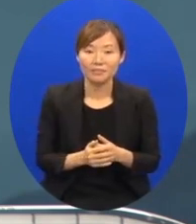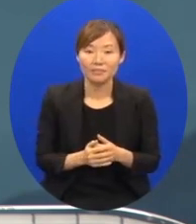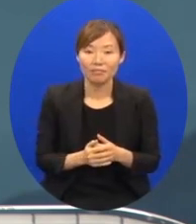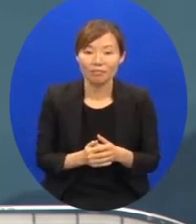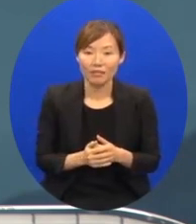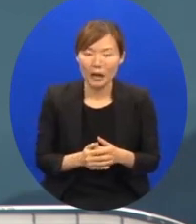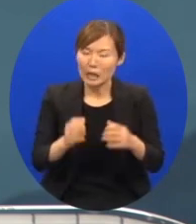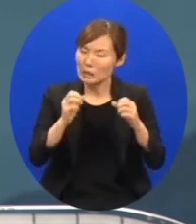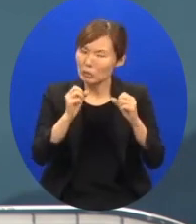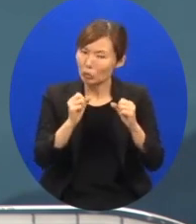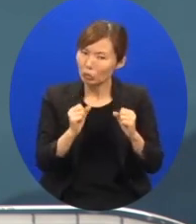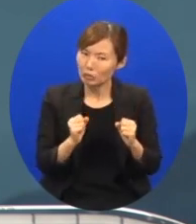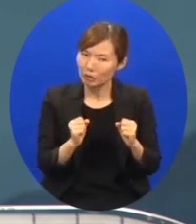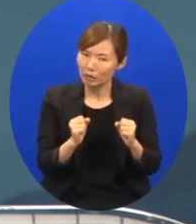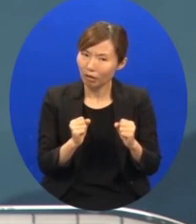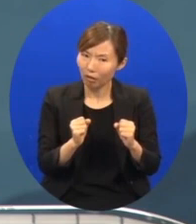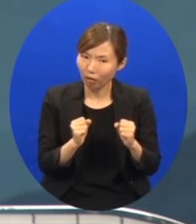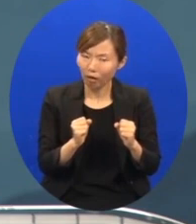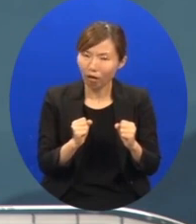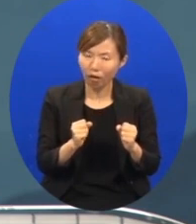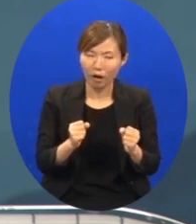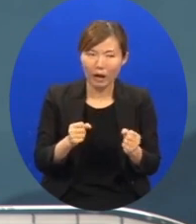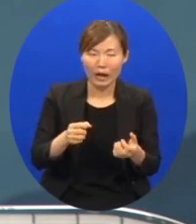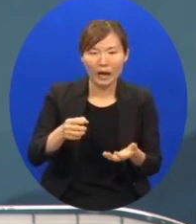존재를 가치가 없습니다